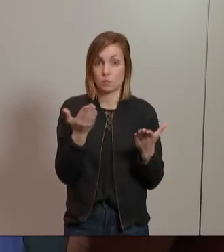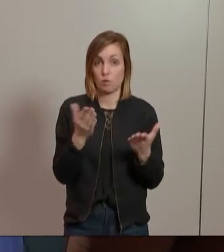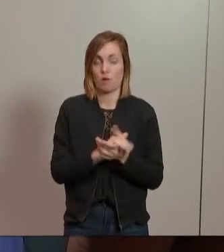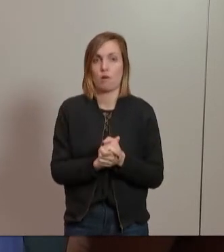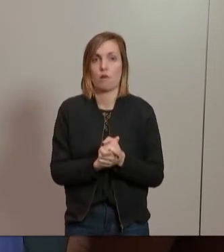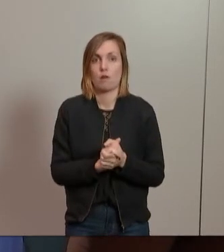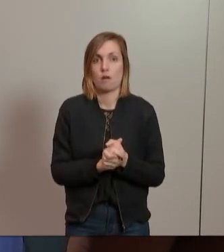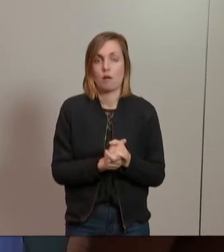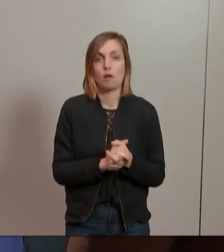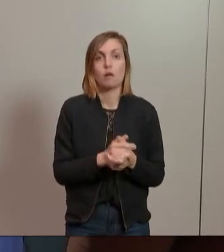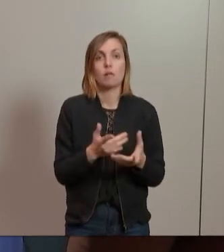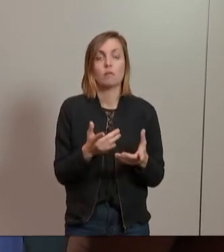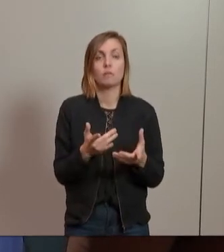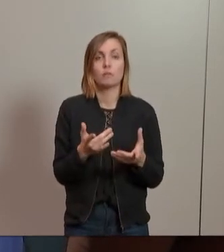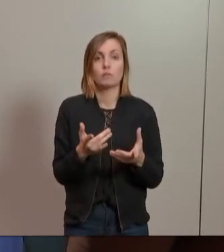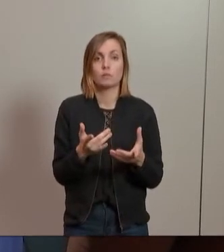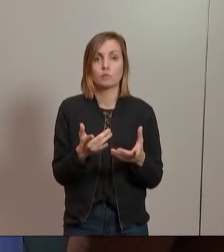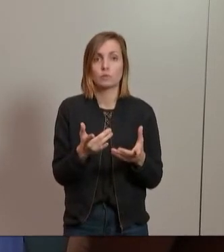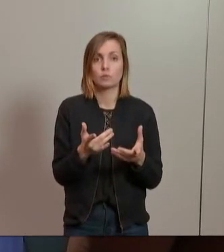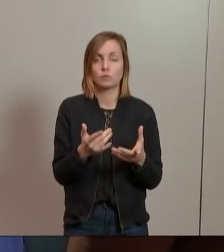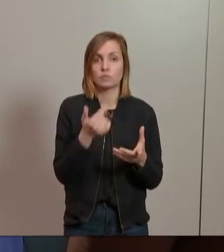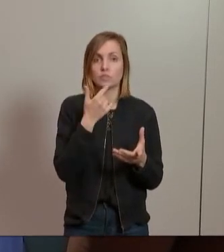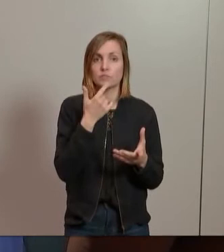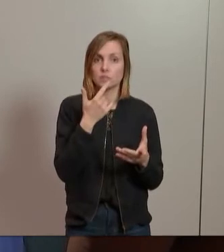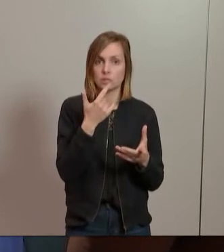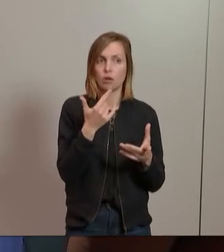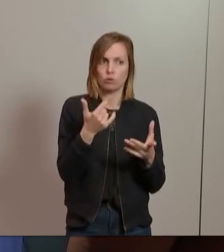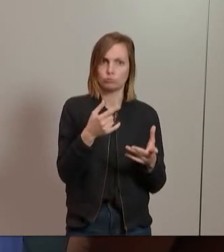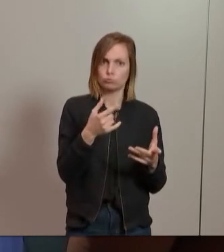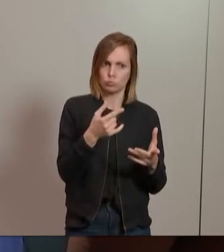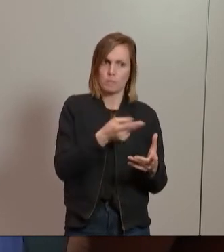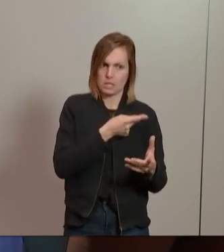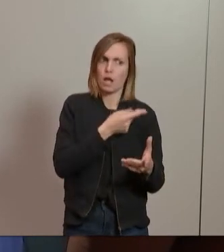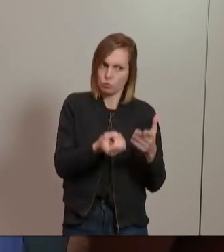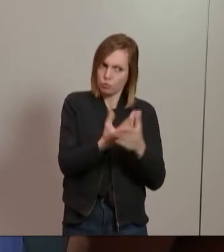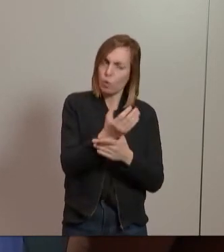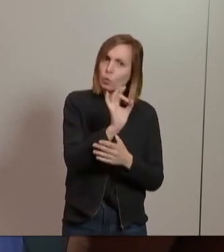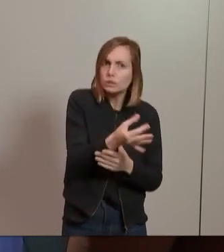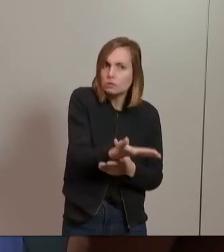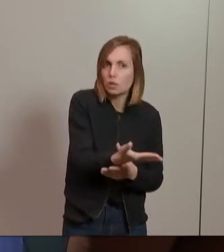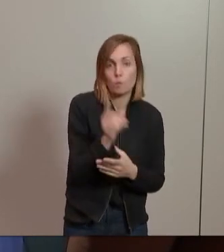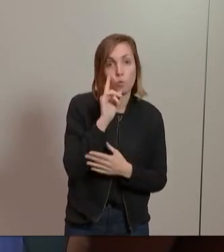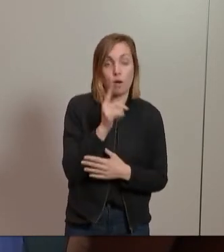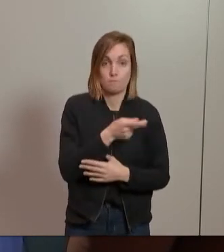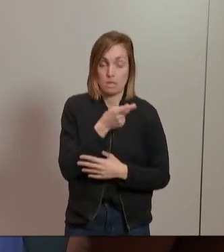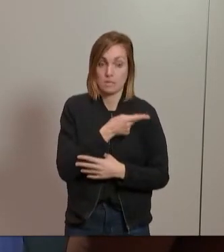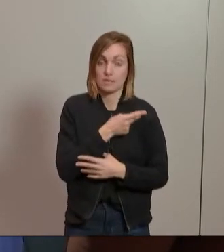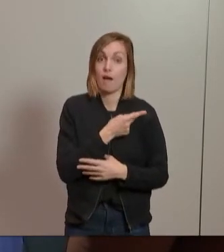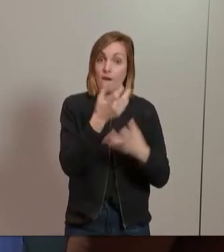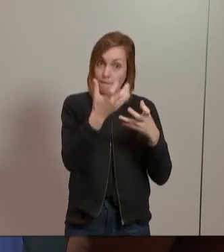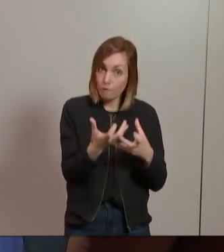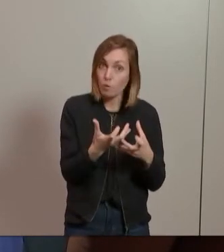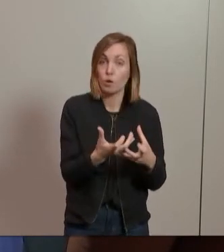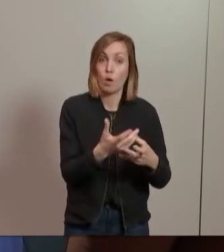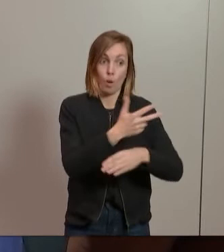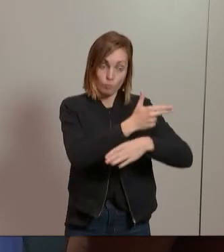n'est pas sur un glissement à quantité de patientèle équivalente. On est effectivement sur un médecin qui voulait s'installer et développer son activité